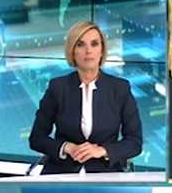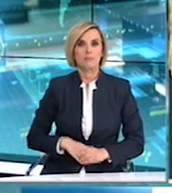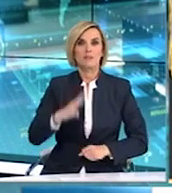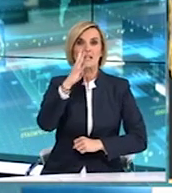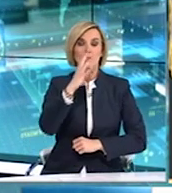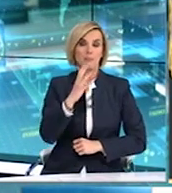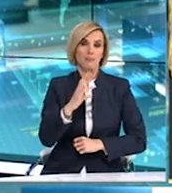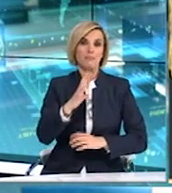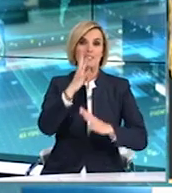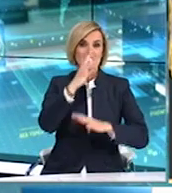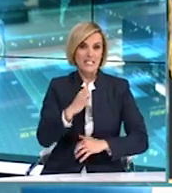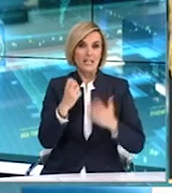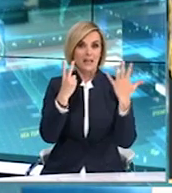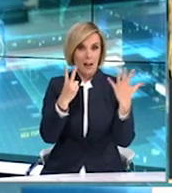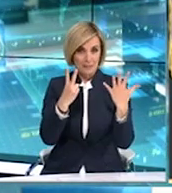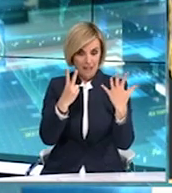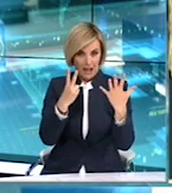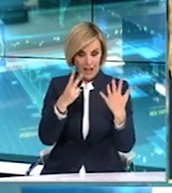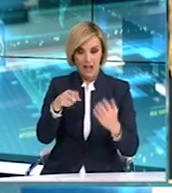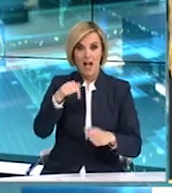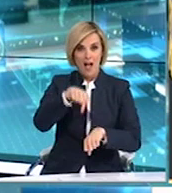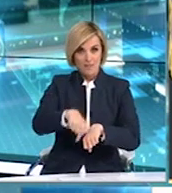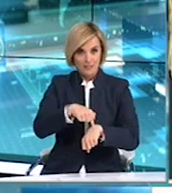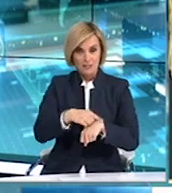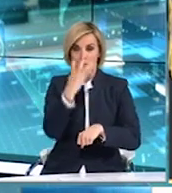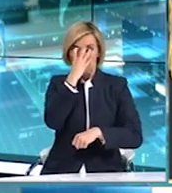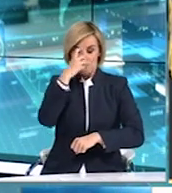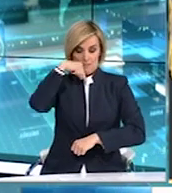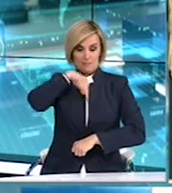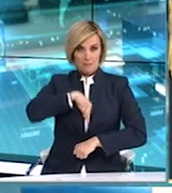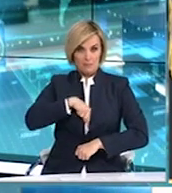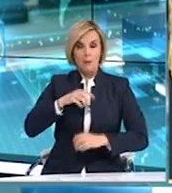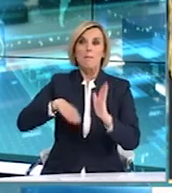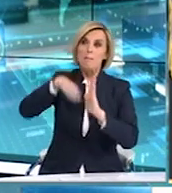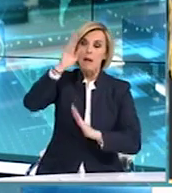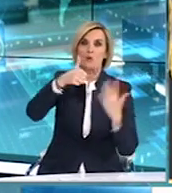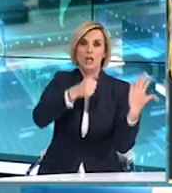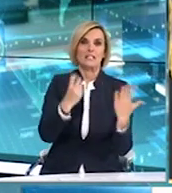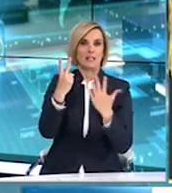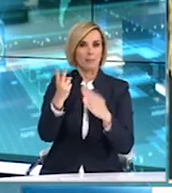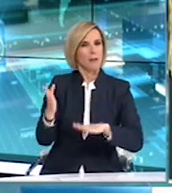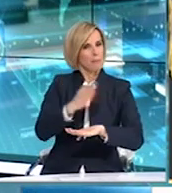Σαράντα από τους 69 διασωληνωμένους είναι ηλικίας άνω των 65 ετών ή έχουν υποκείμενο νόσημα.